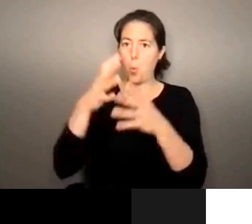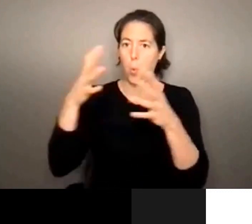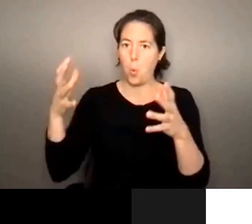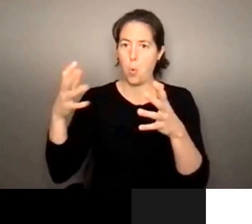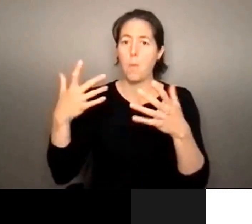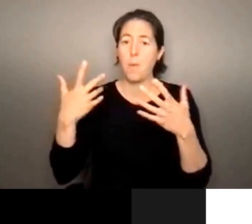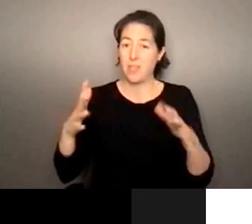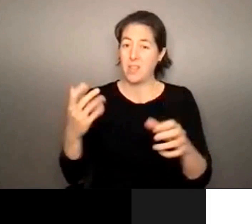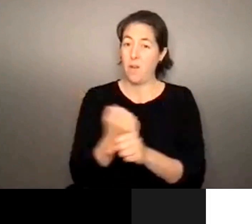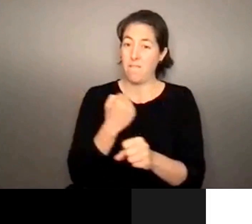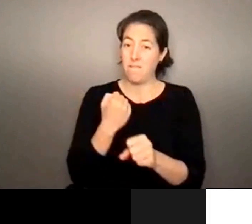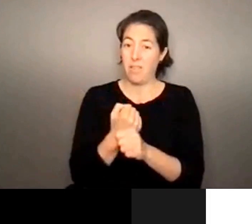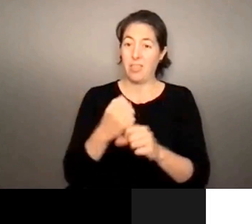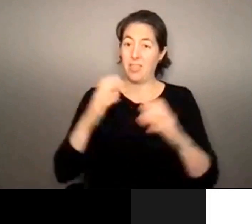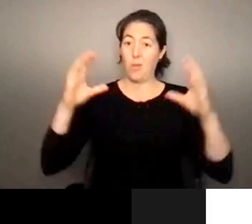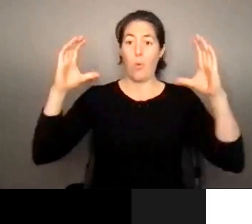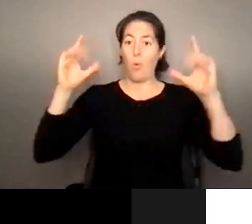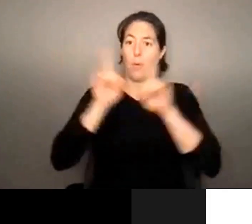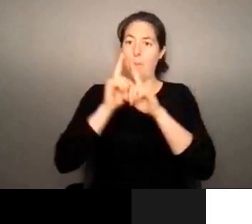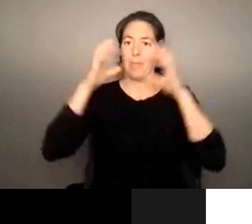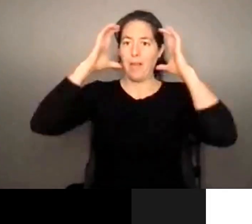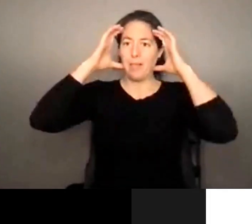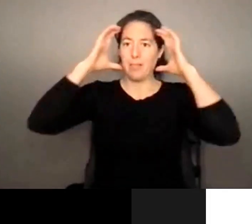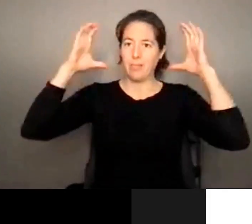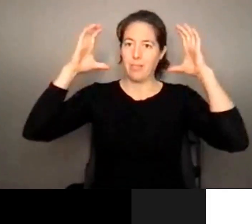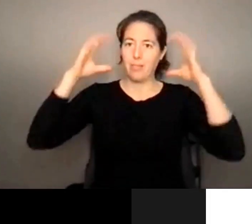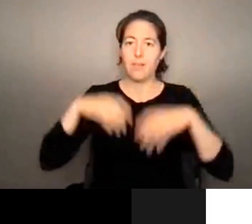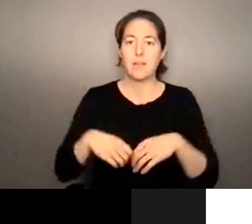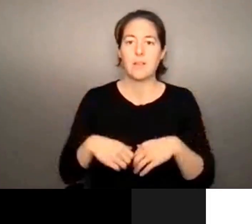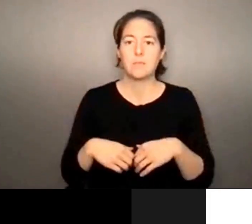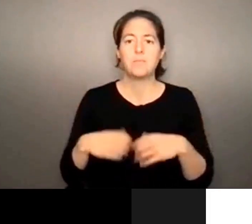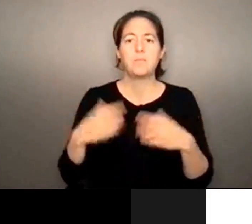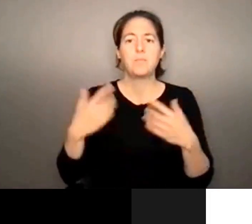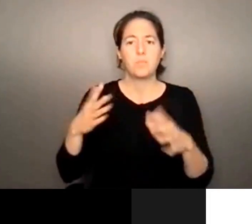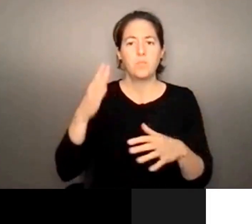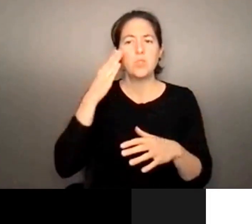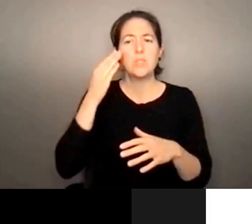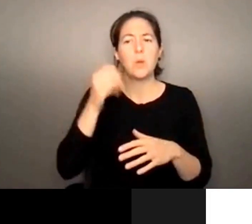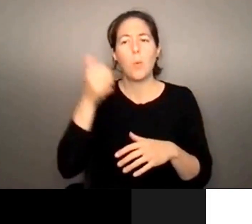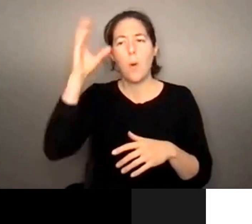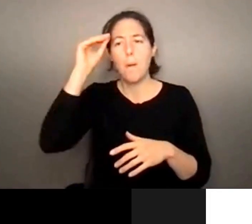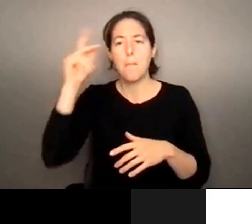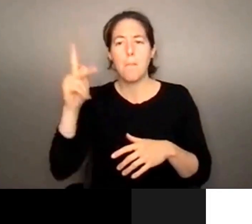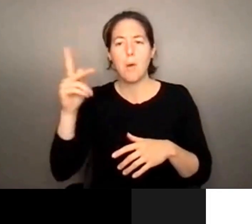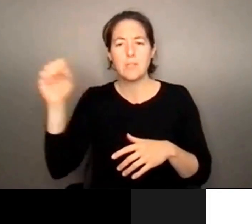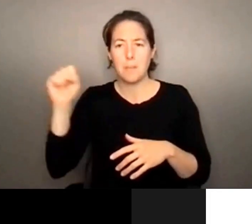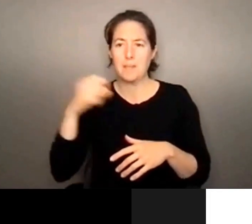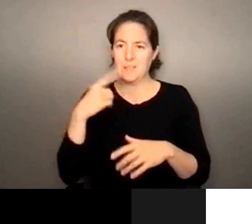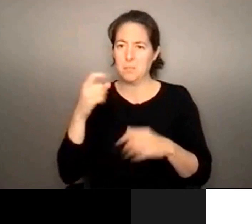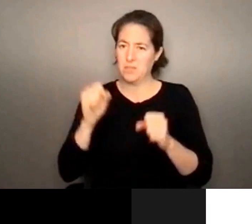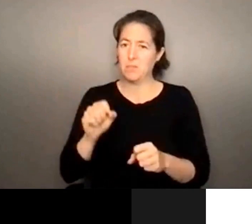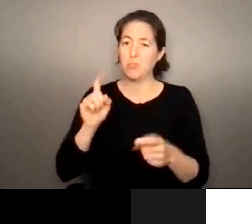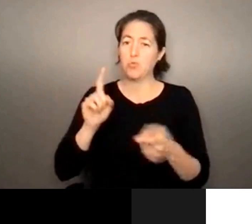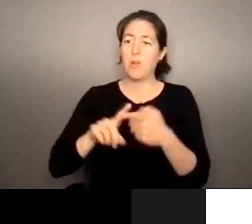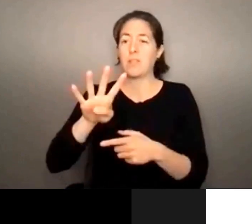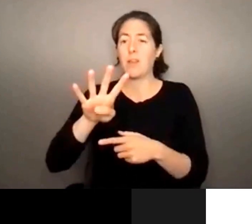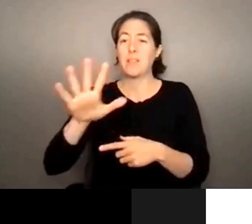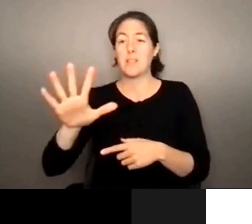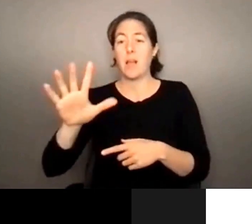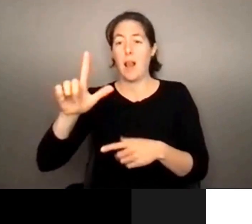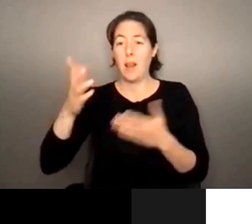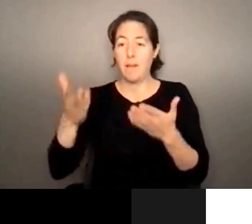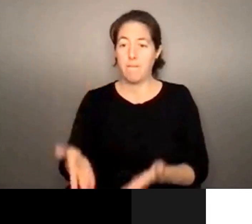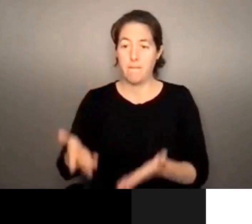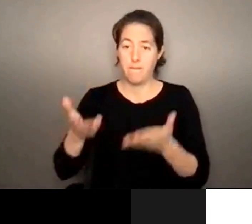fait qui étaient gros comme ma tête. Je sais que Paul Stamets, ils en fait qui peuvent aller jusqu'à 4-5 livres de poids.